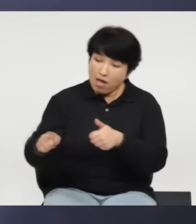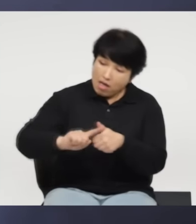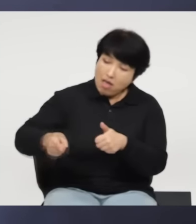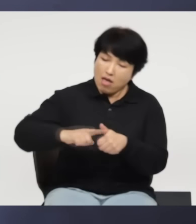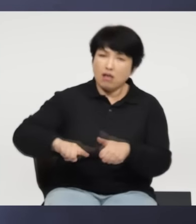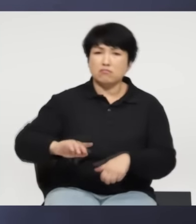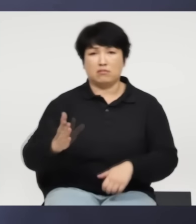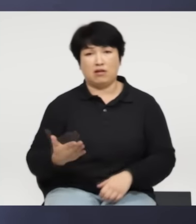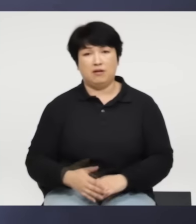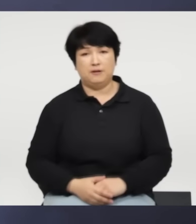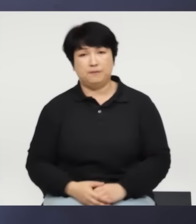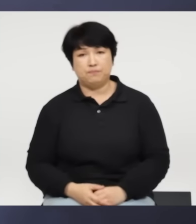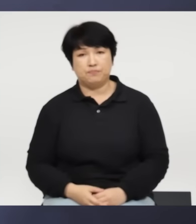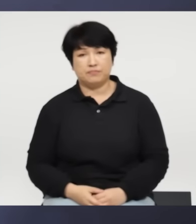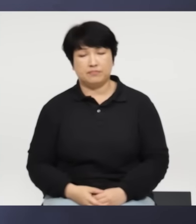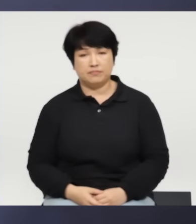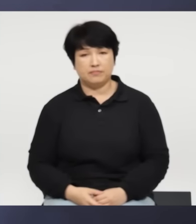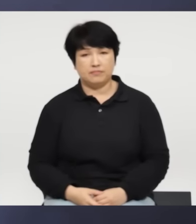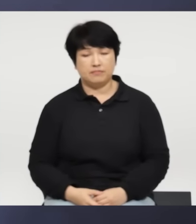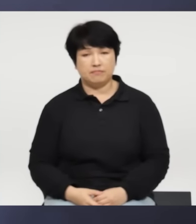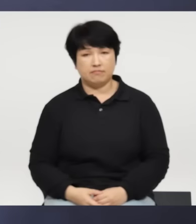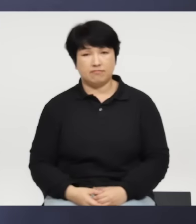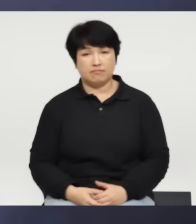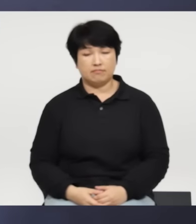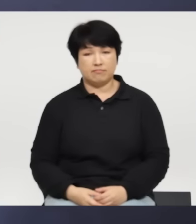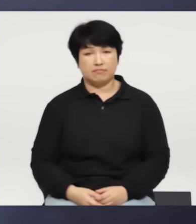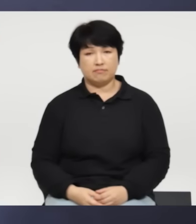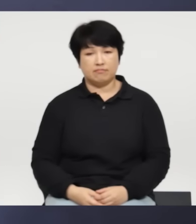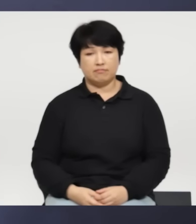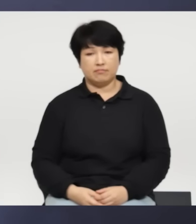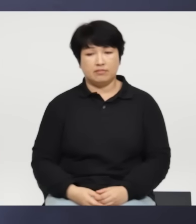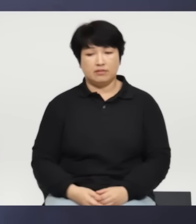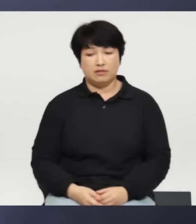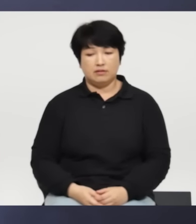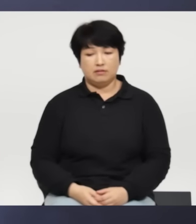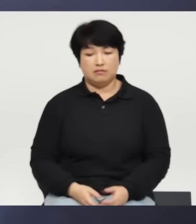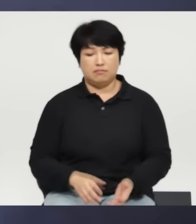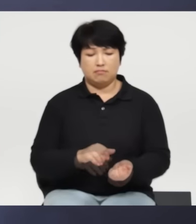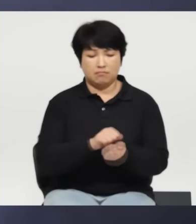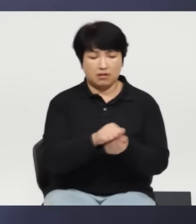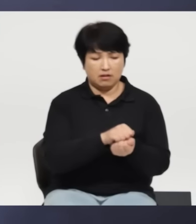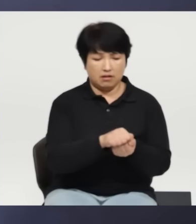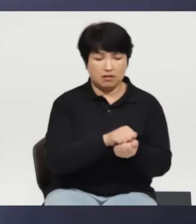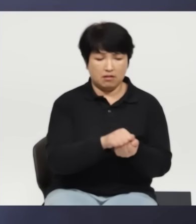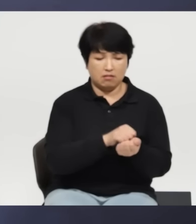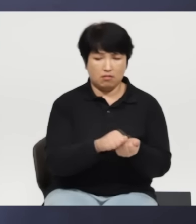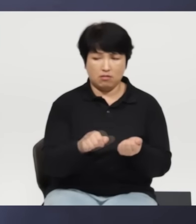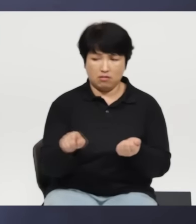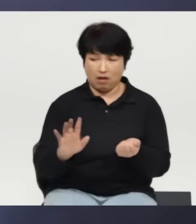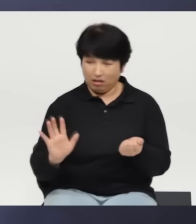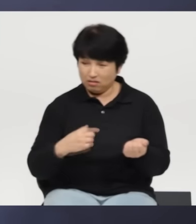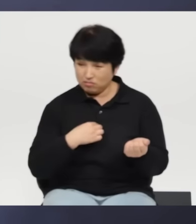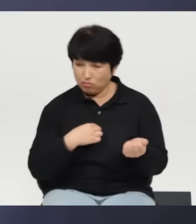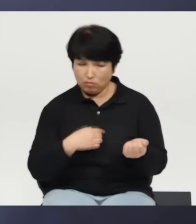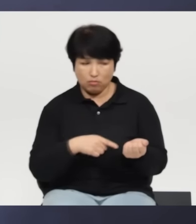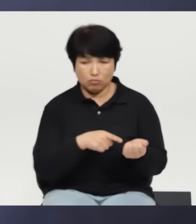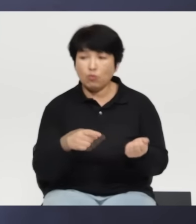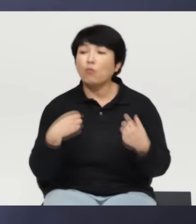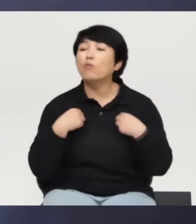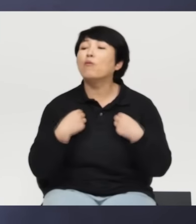돼요. 그럼 지하고 놀자. 그럼 엄마가 뭐 너 뭐 빨래 안 하면 뭐 네 어떻게 옷을 어떻게